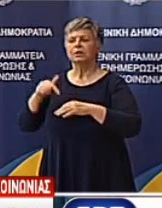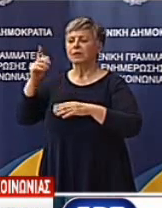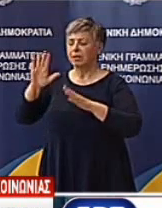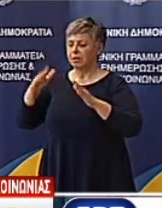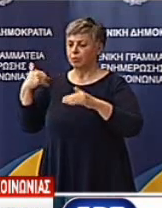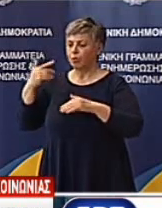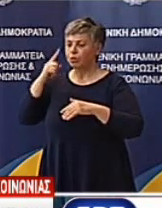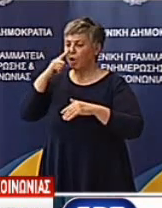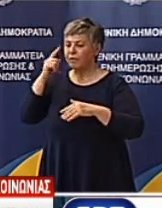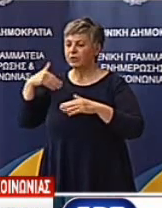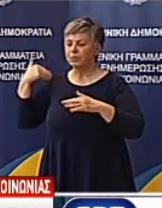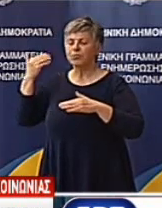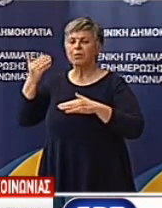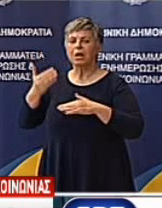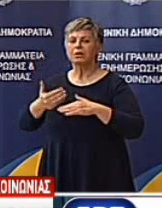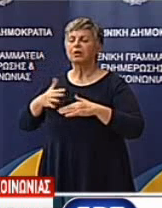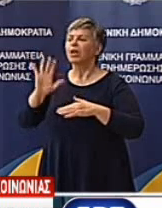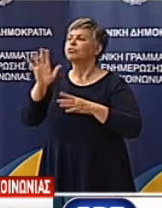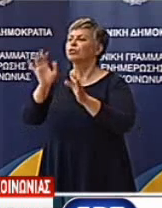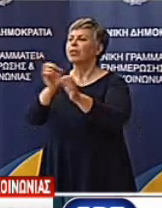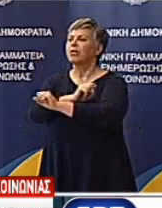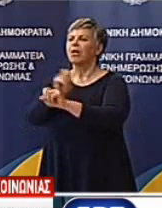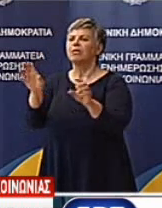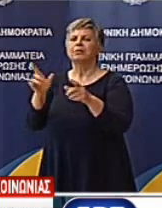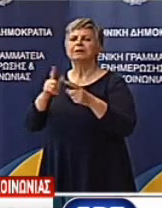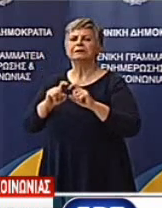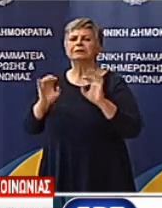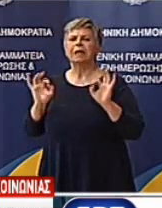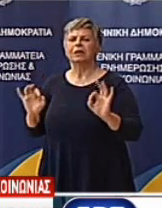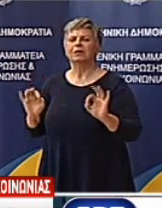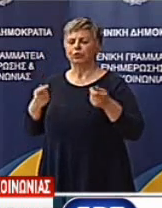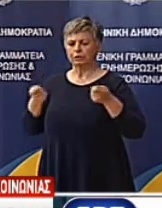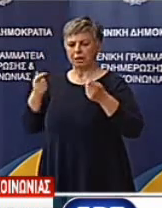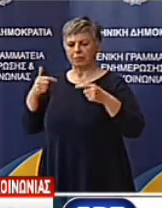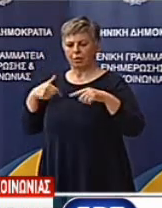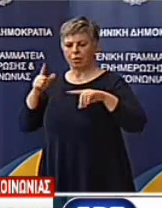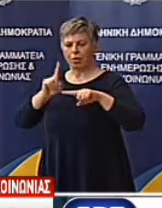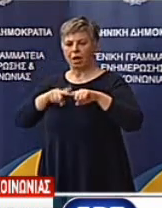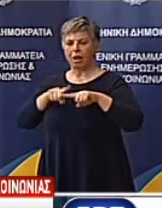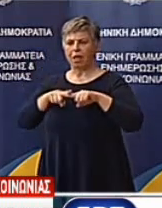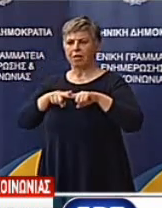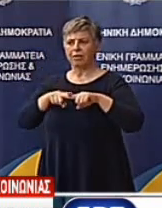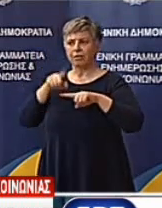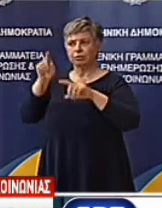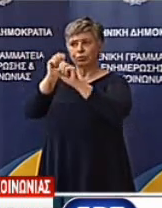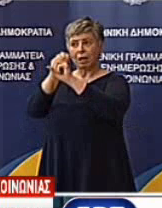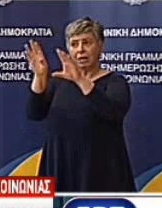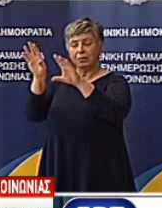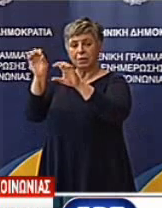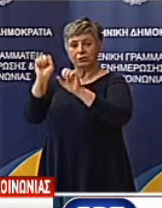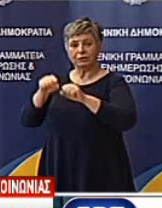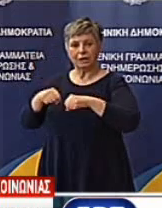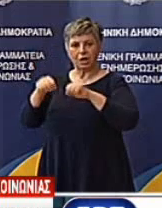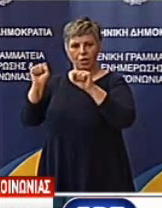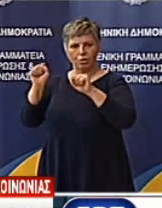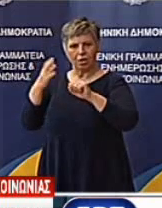μέχρι σήμερα και τα όσα έχει κάνει η κυβέρνηση για το προσφυγικό. Πάνω σε αυτό επίσης